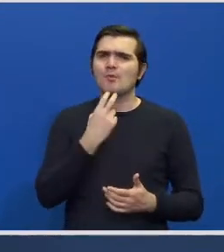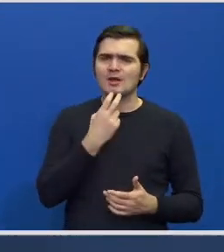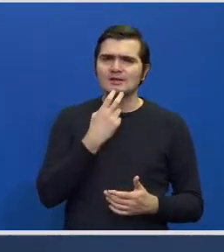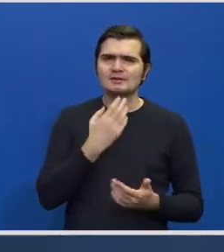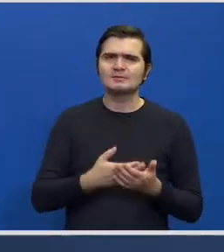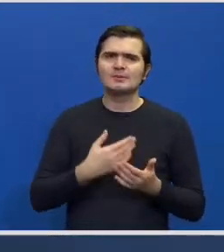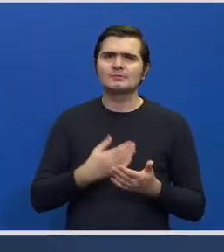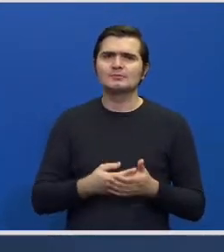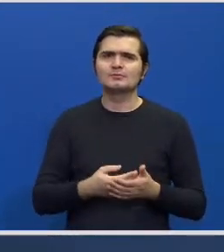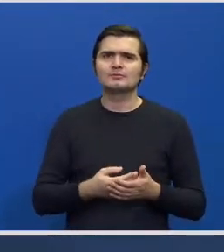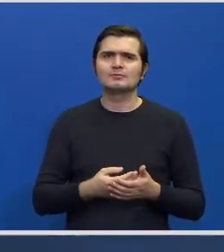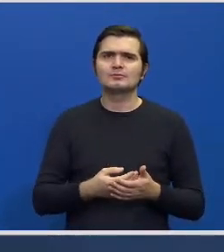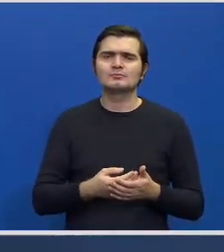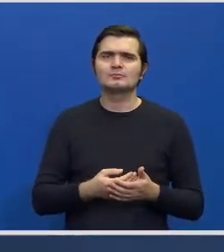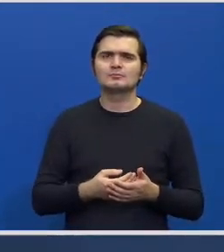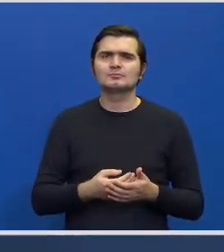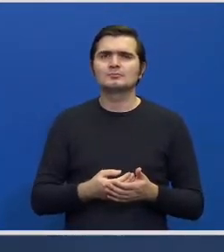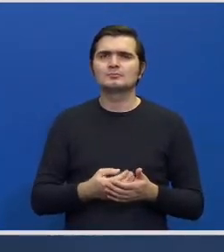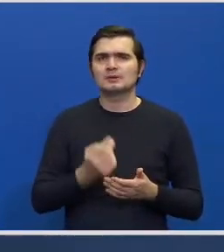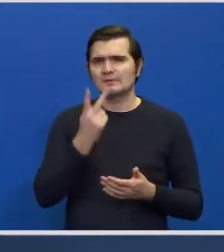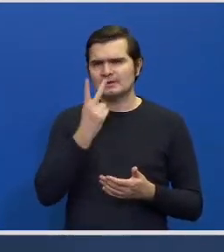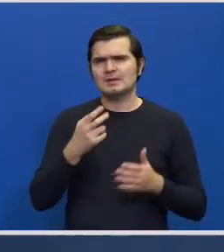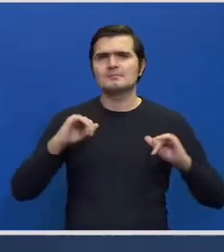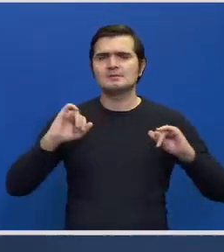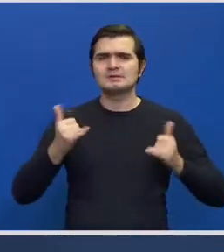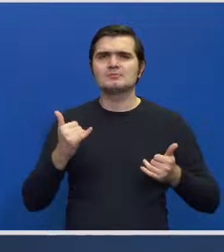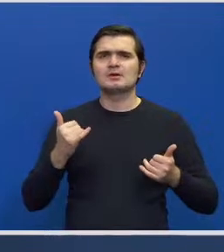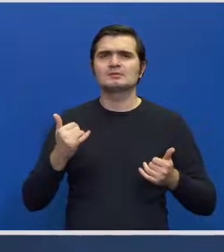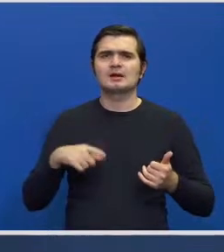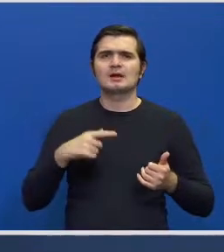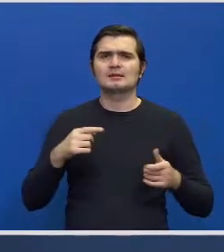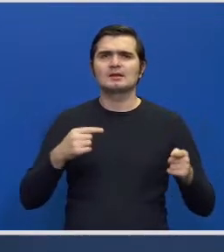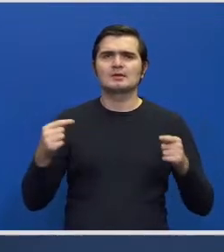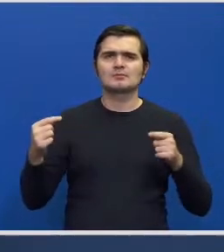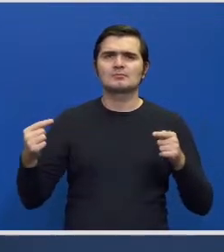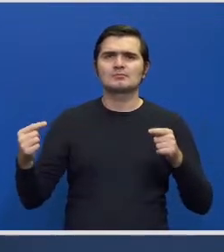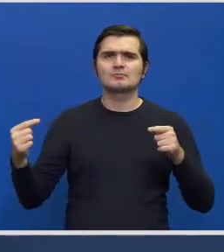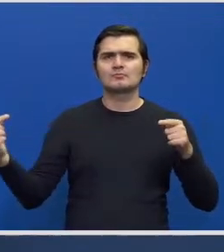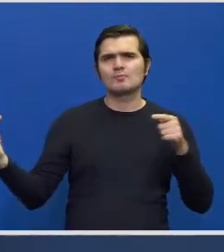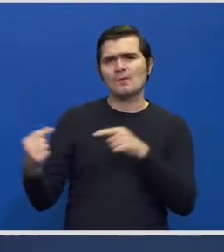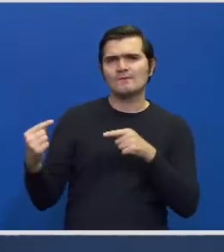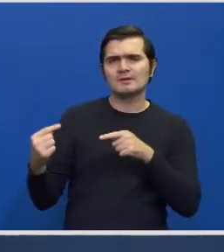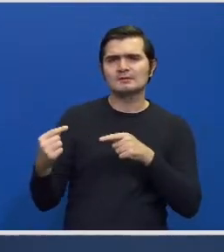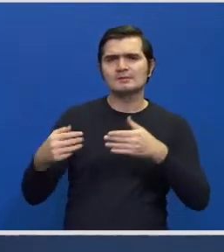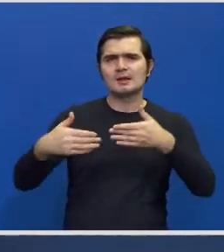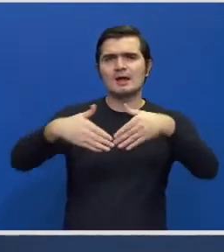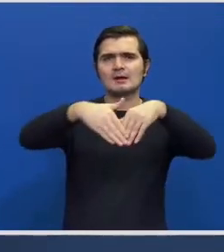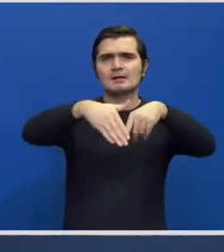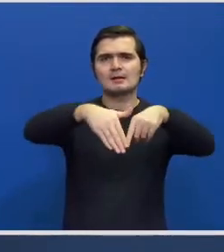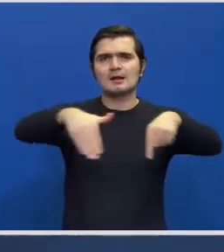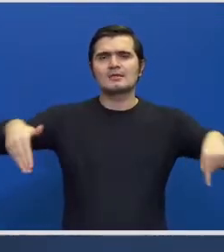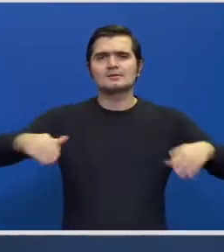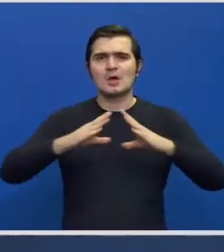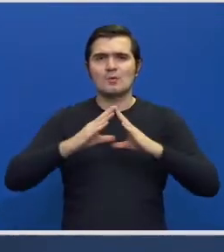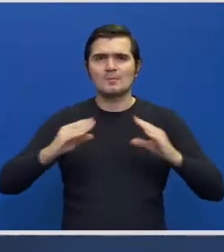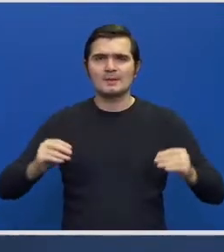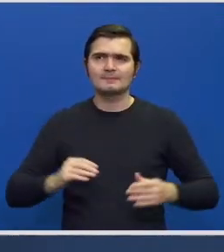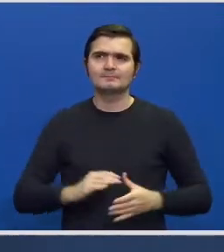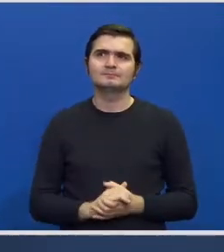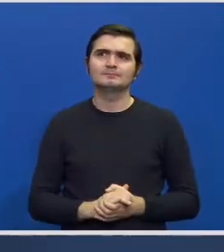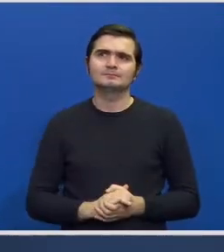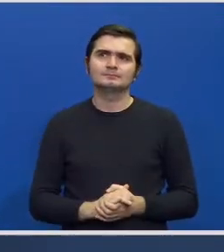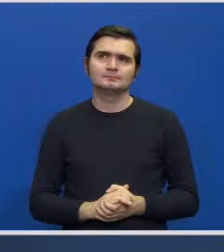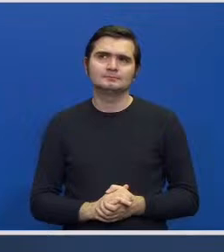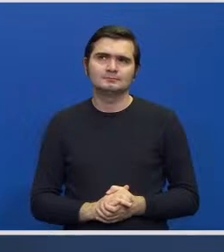militar, polițiști, domeniul ordinei și siguranței naționale, având în vedere situația de conflict de la